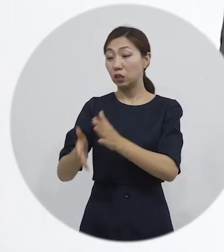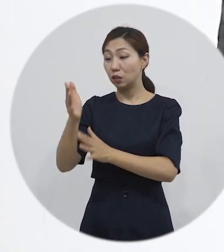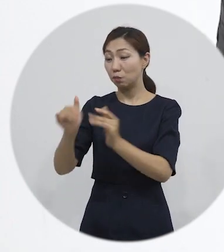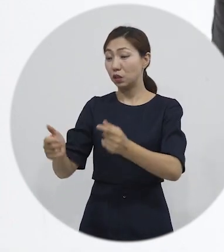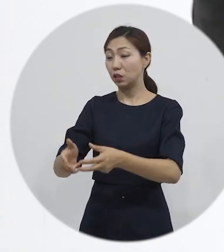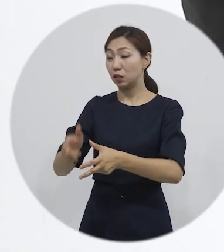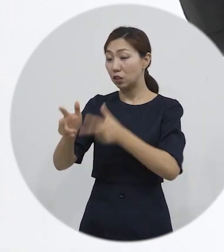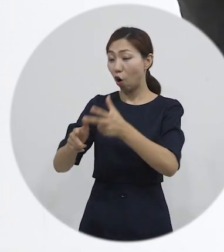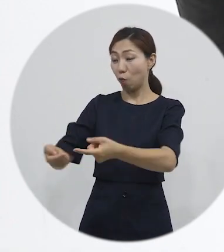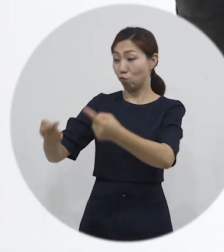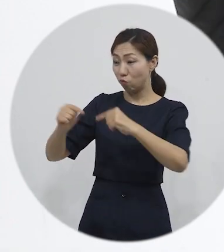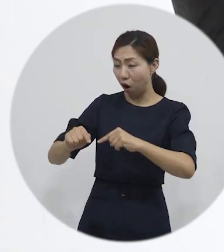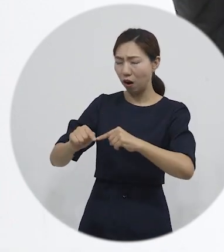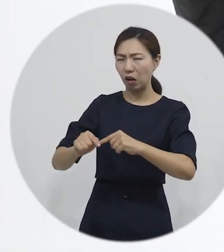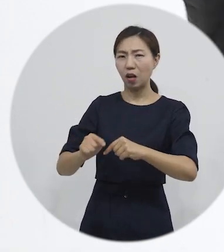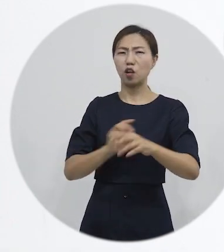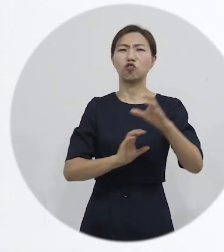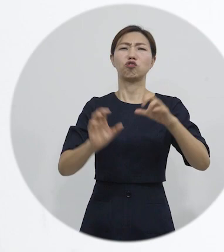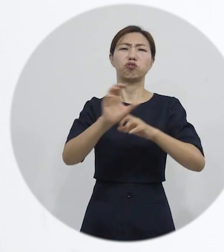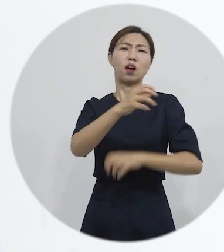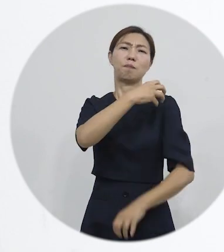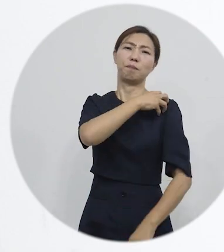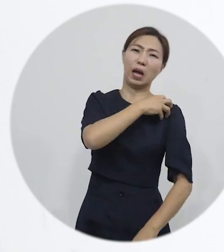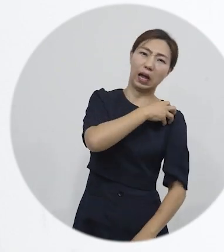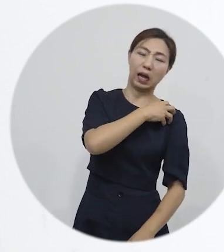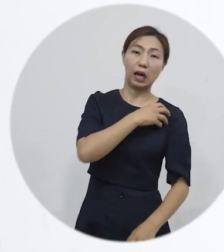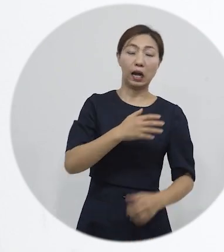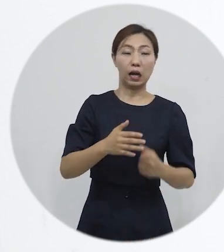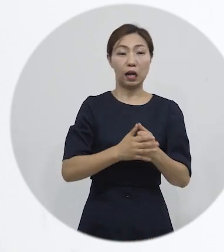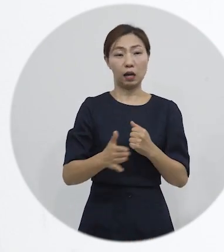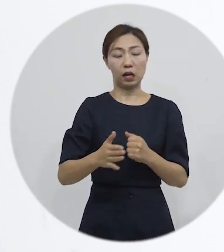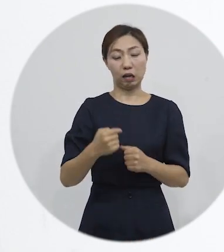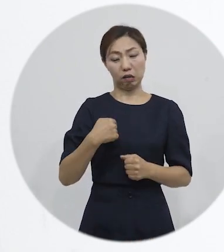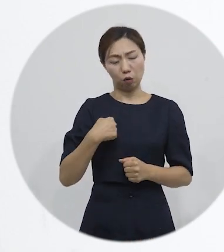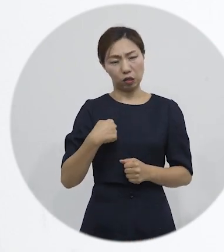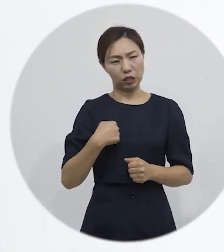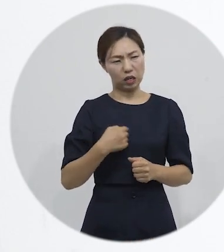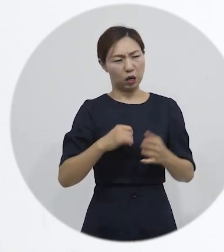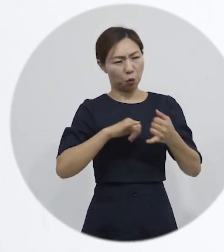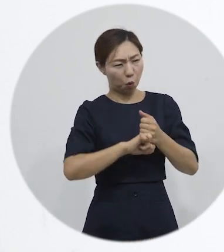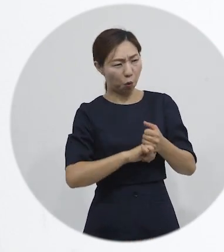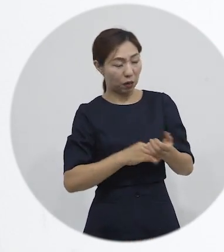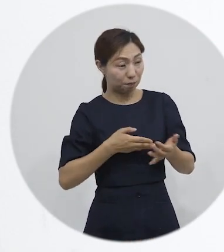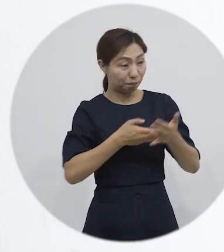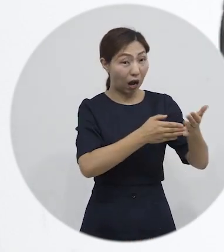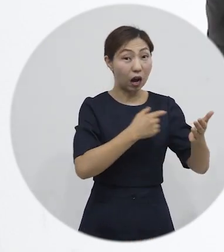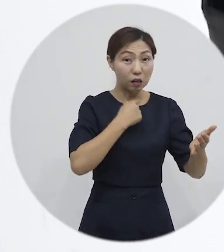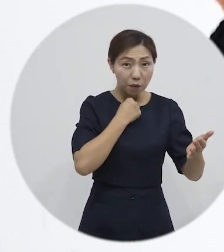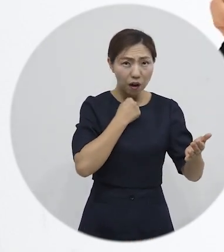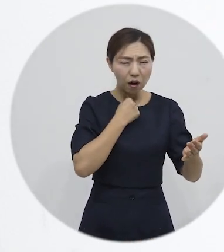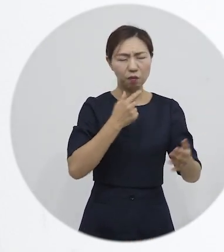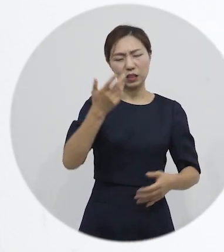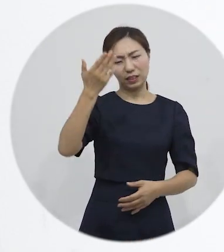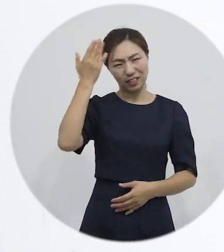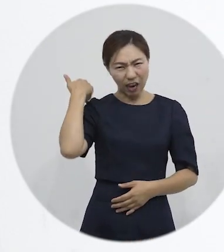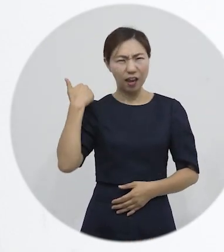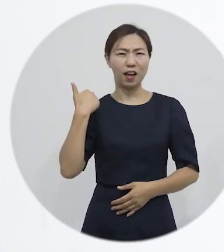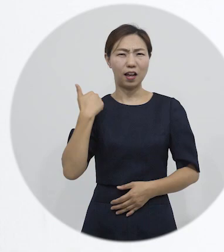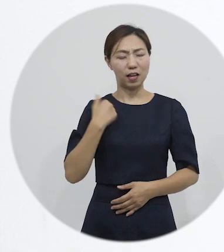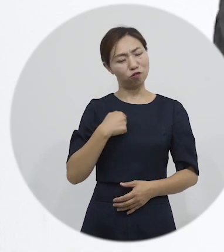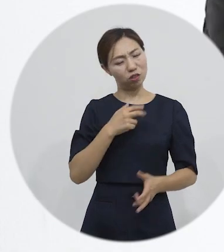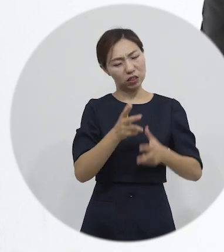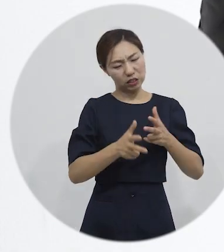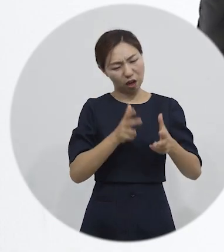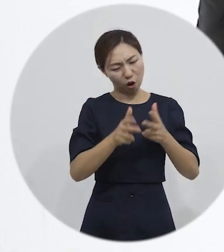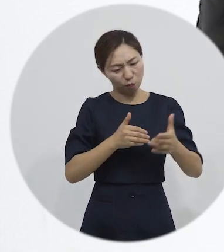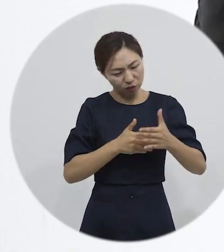겁니다. 그러니까 이 부과되는 사업을 이 부서에서 집행을 하고자 한다 할 때에는 기존에 갖고 있는 사업 목록과 비교하게